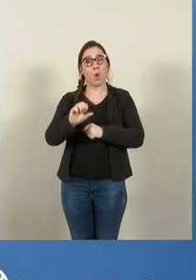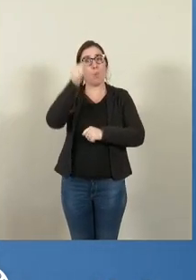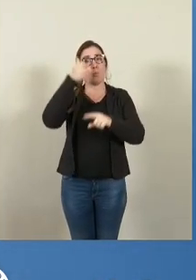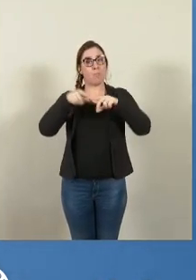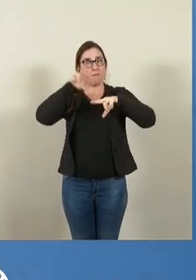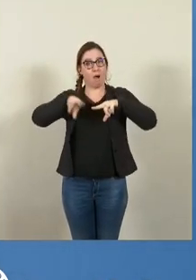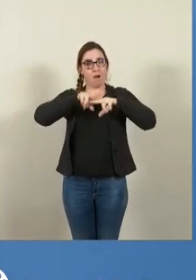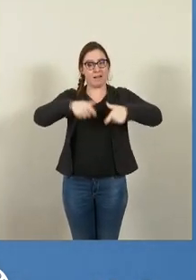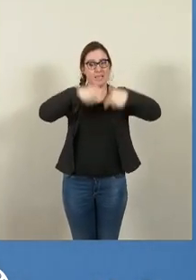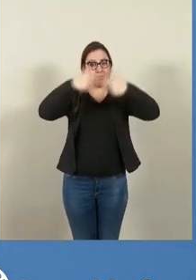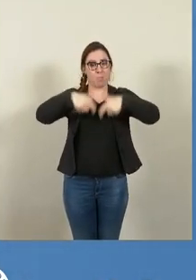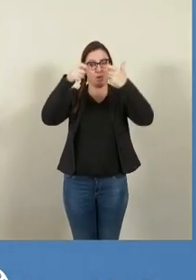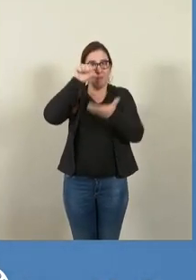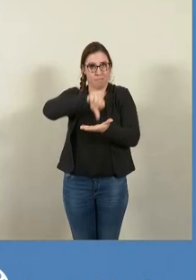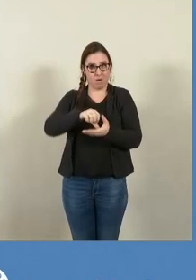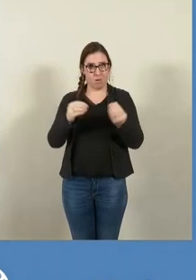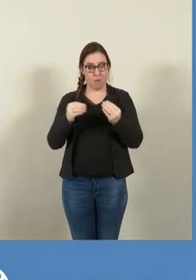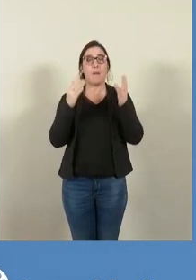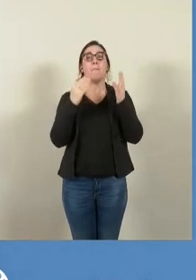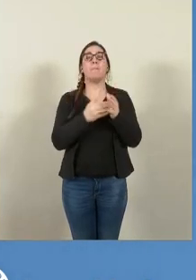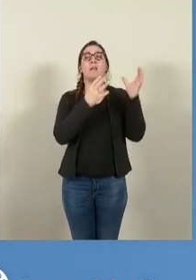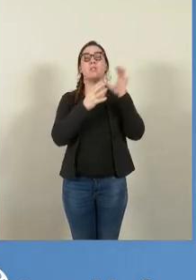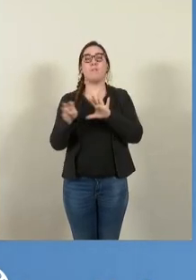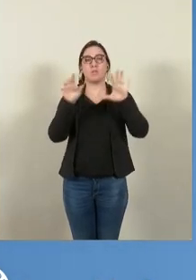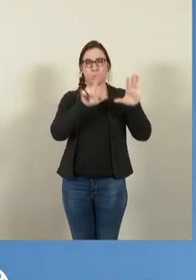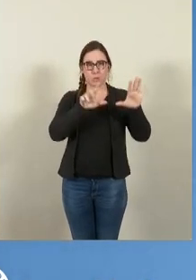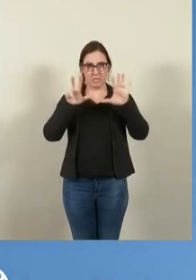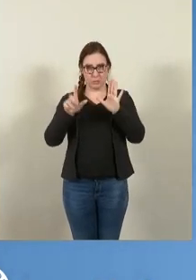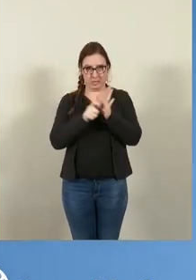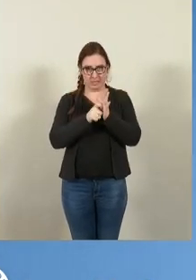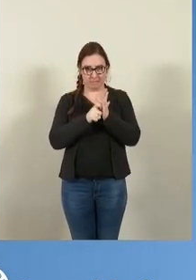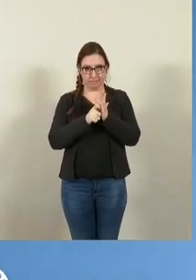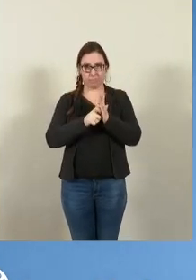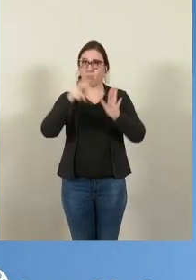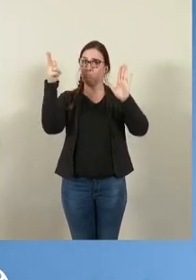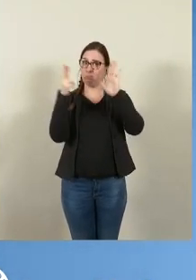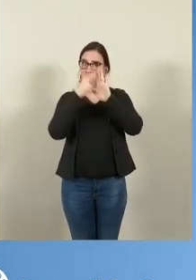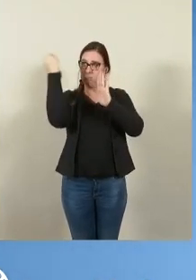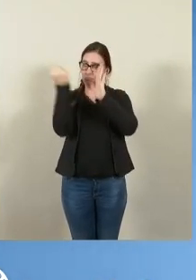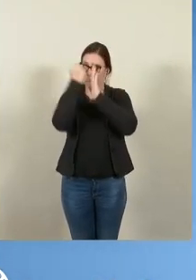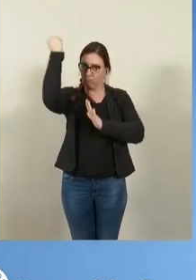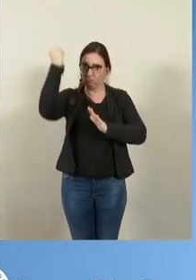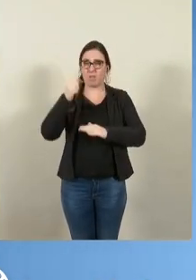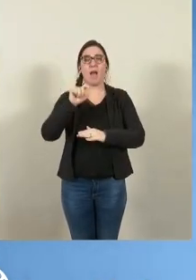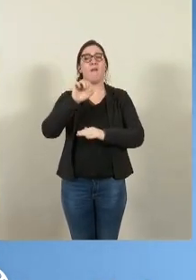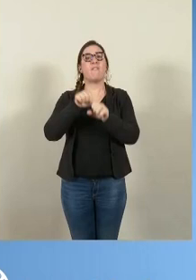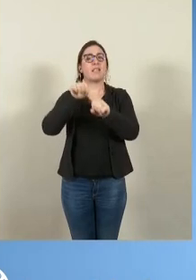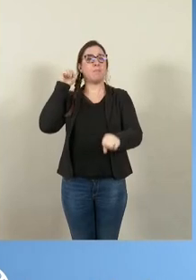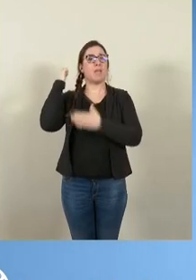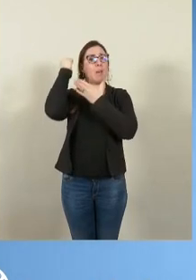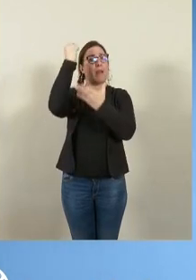immeubles de la cité a eu lieu en 1978 elle a été labellisée au patrimoine mondial du 20e siècle en